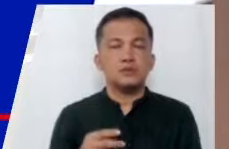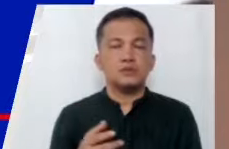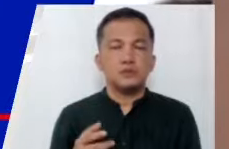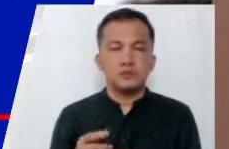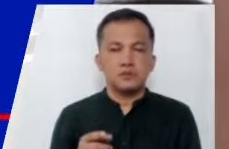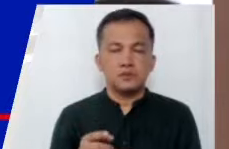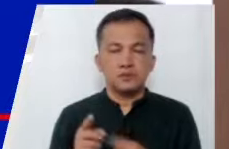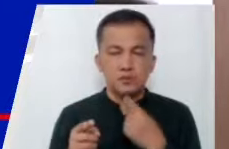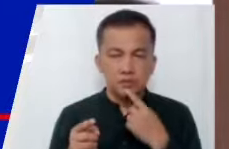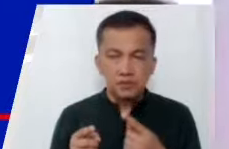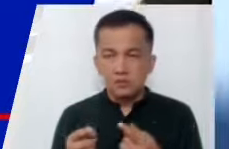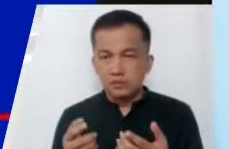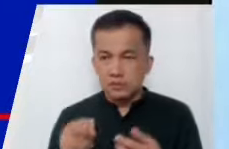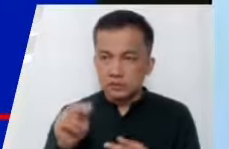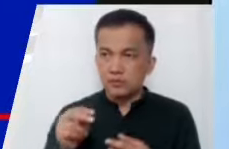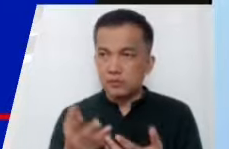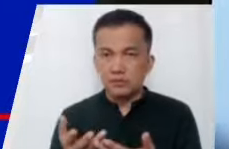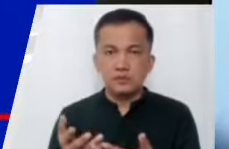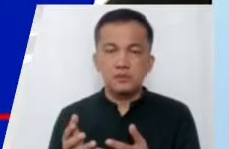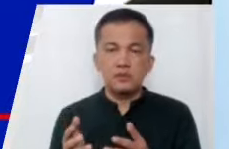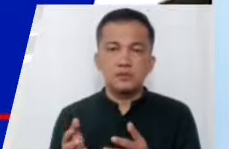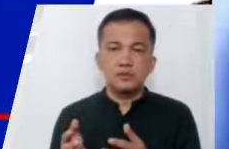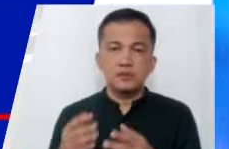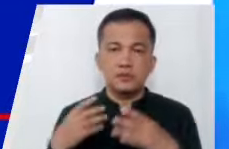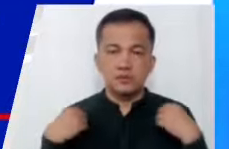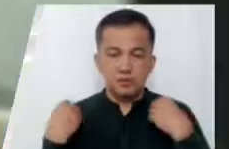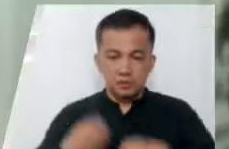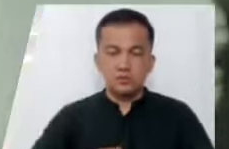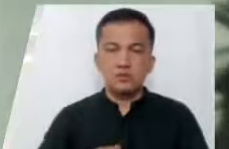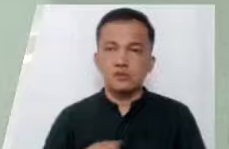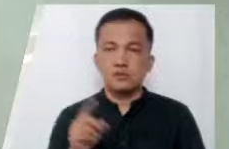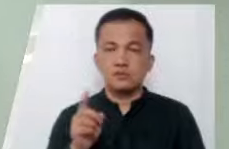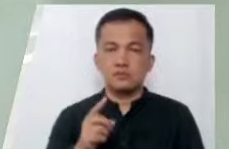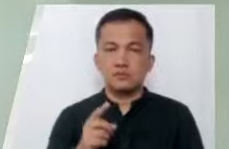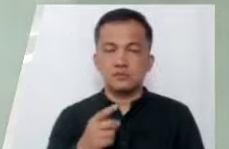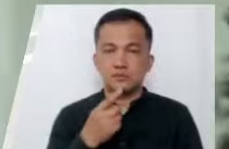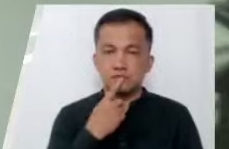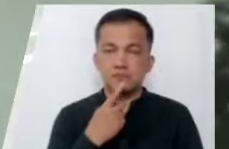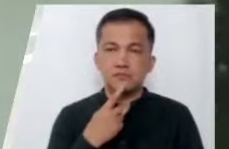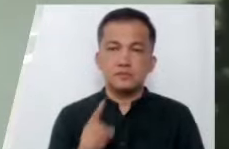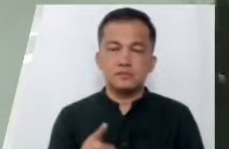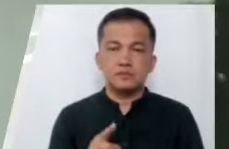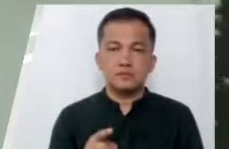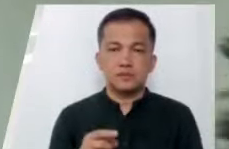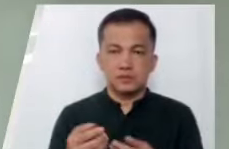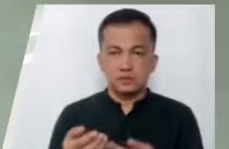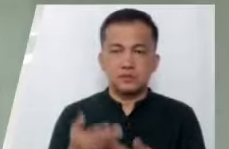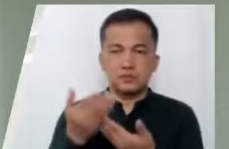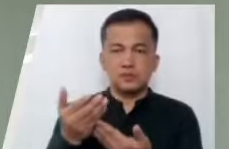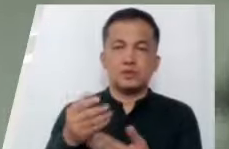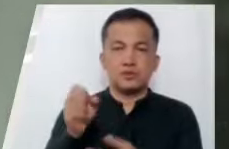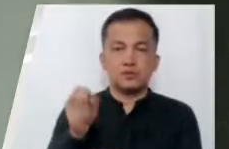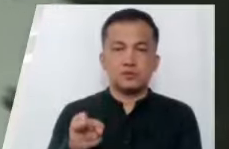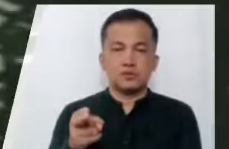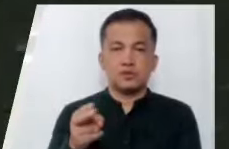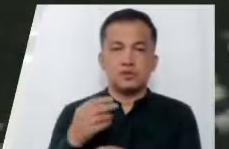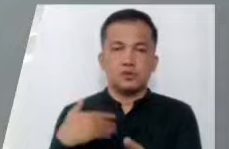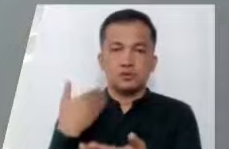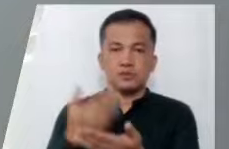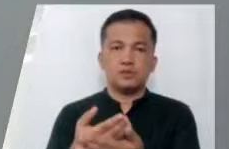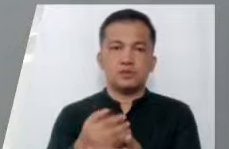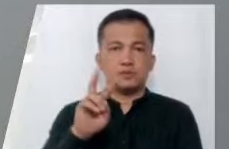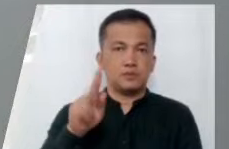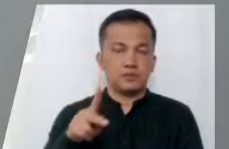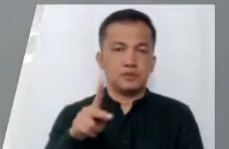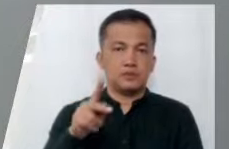mag-robe or what? Ma'am, good evening po. Habang isinisilbi ang utos, dumating si Vice President Sara Duterte